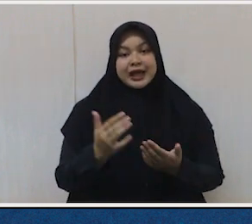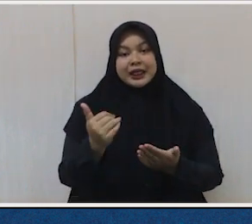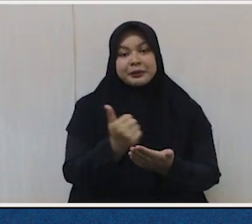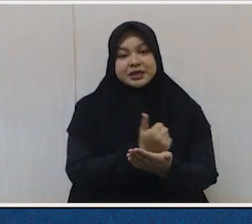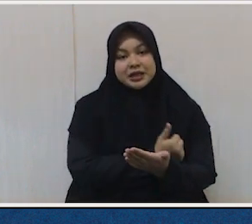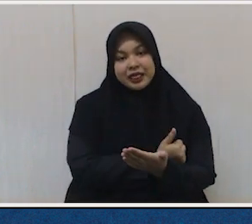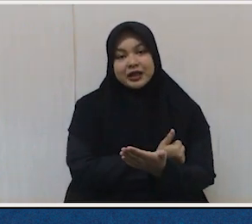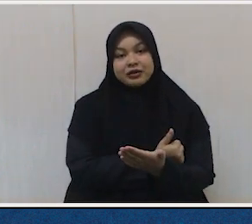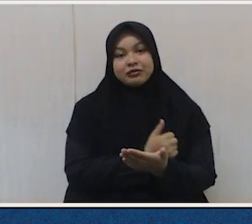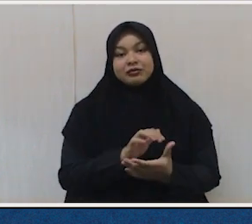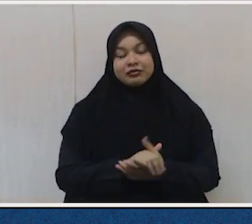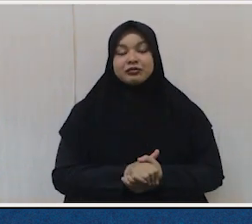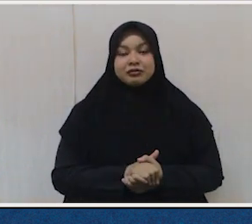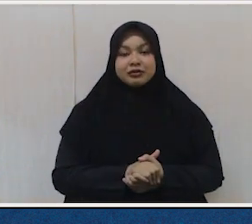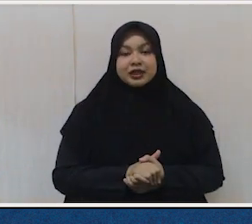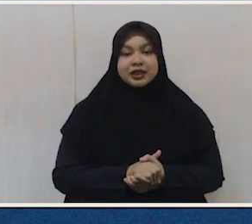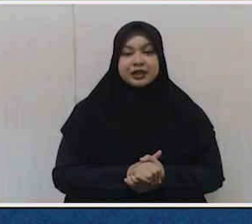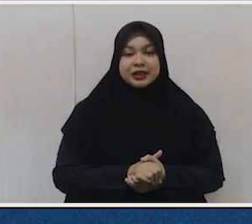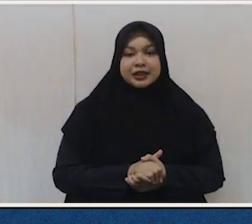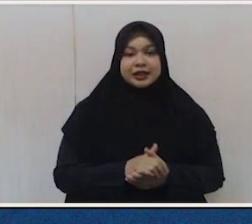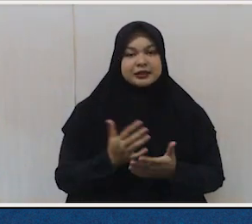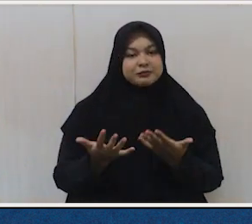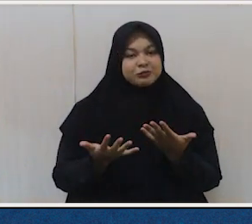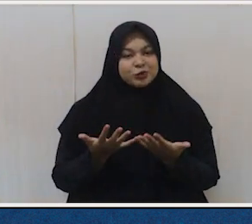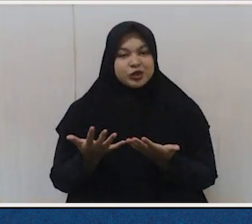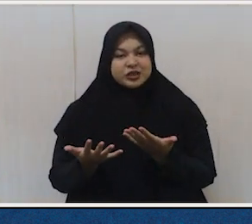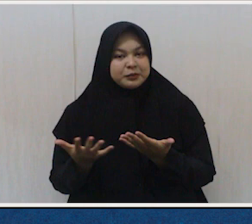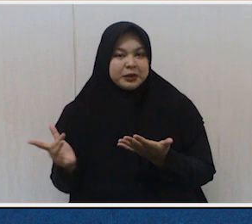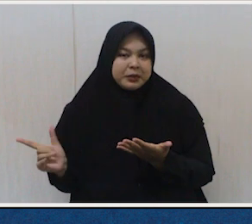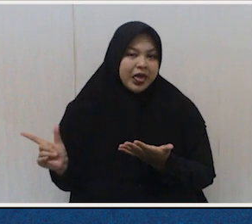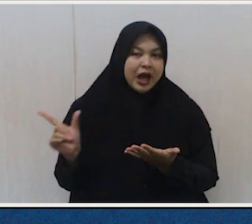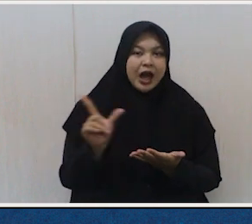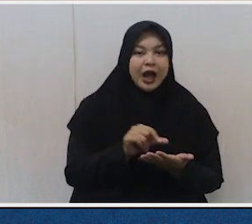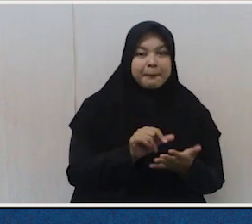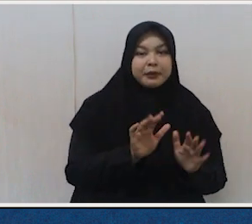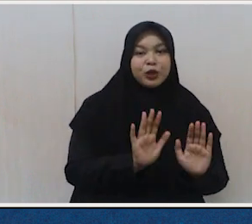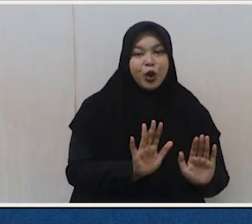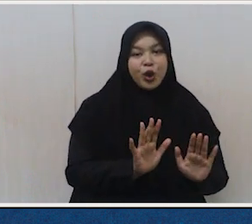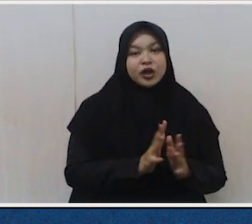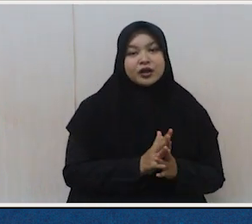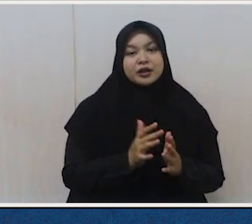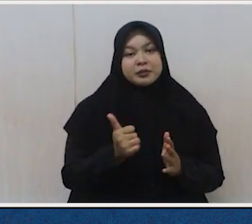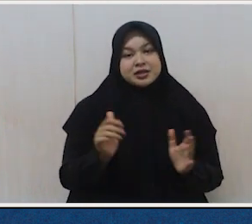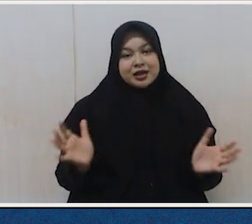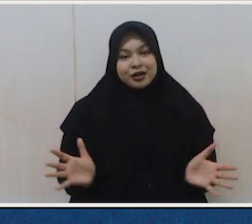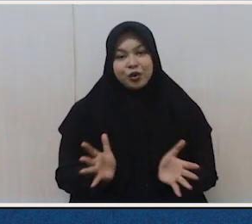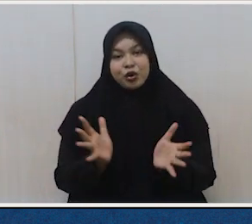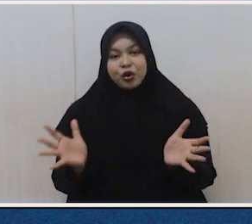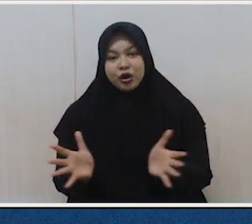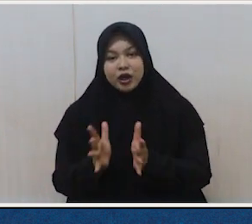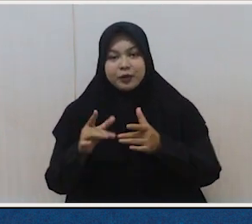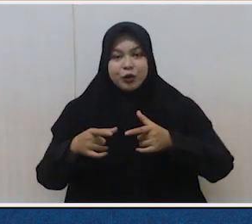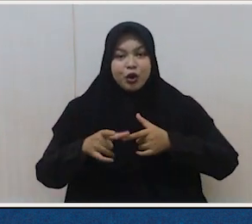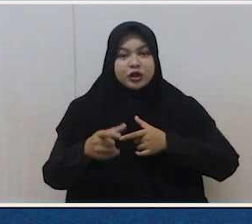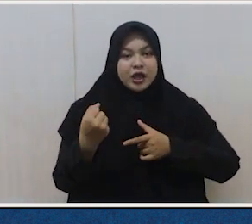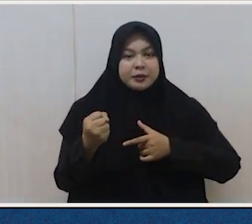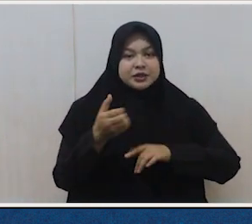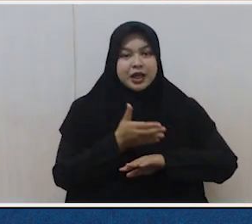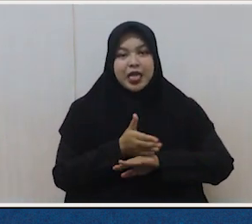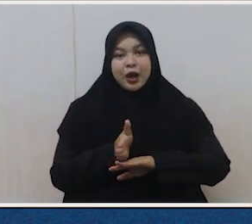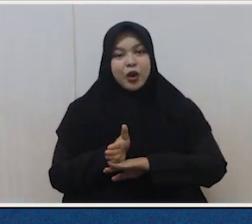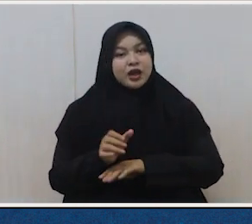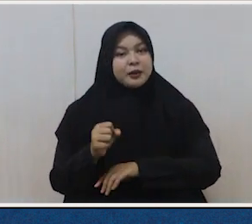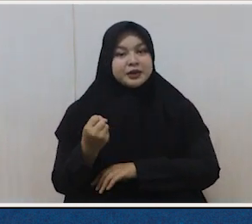administratif akhirnya jadi seolah-olah pelengkap ya walaupun kita bisa dorong juga itu sebagai sebuah prosedur yang enggak